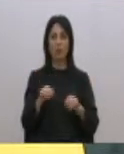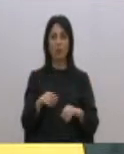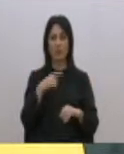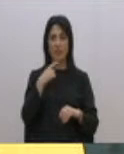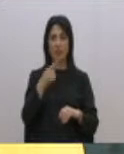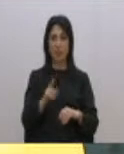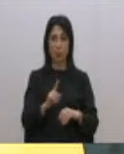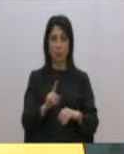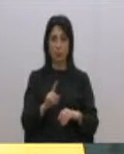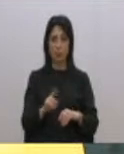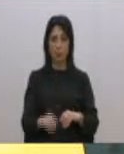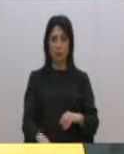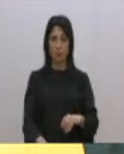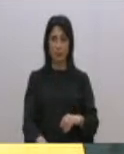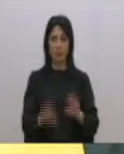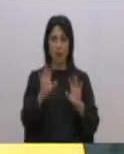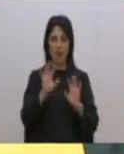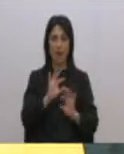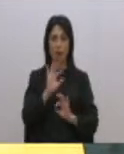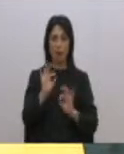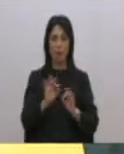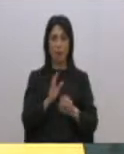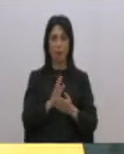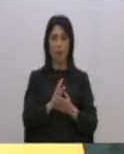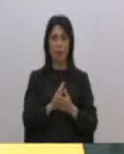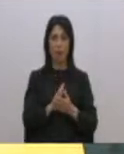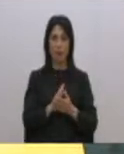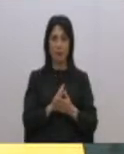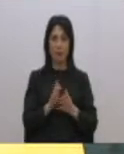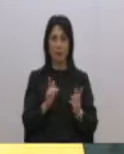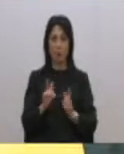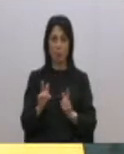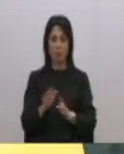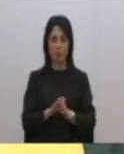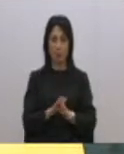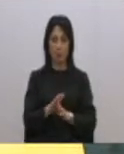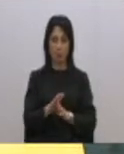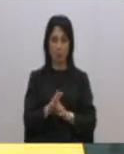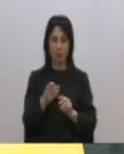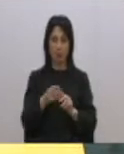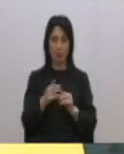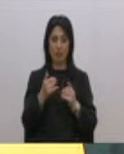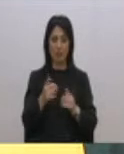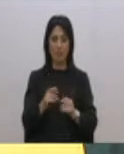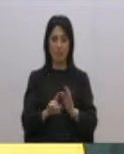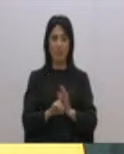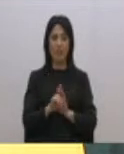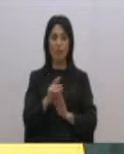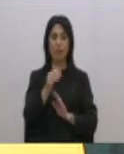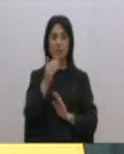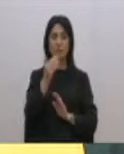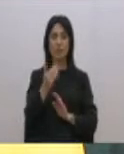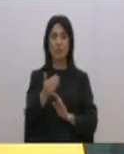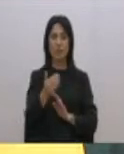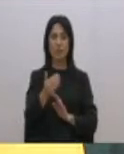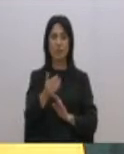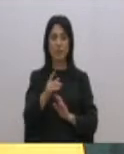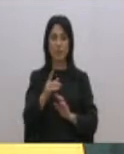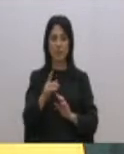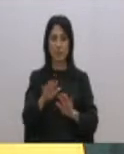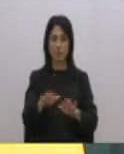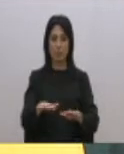რომ კანონპროექტი არის მომზადებული სრულად იმისათვის, რათა დაიწყოს მისი